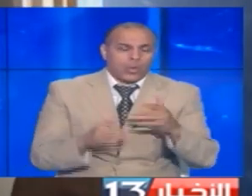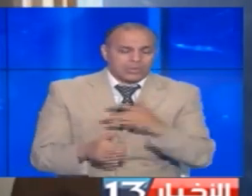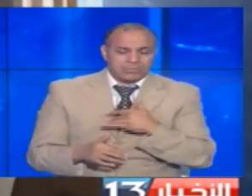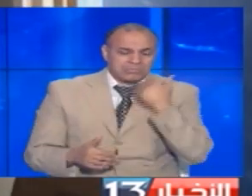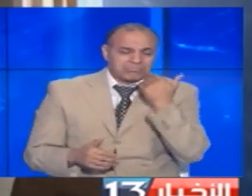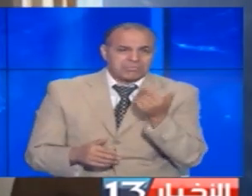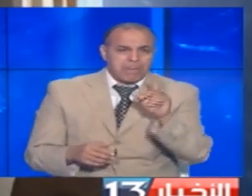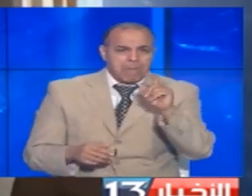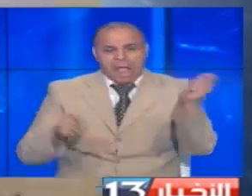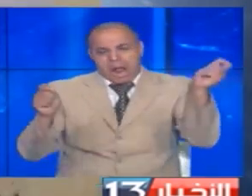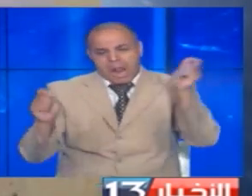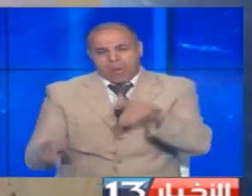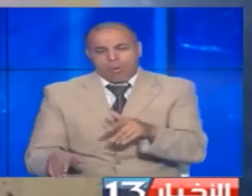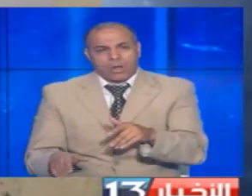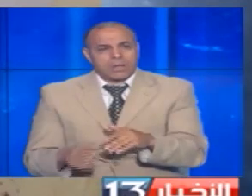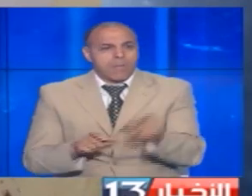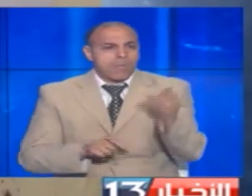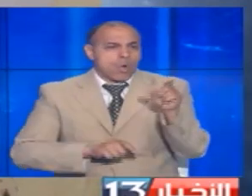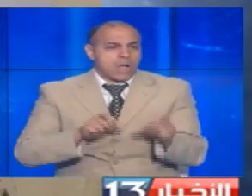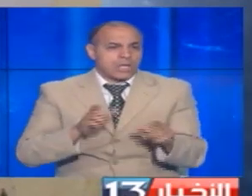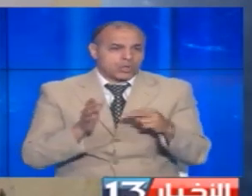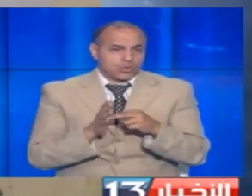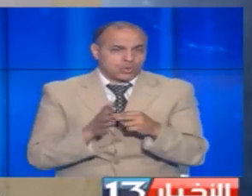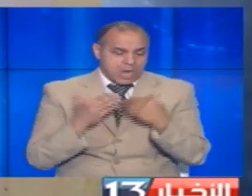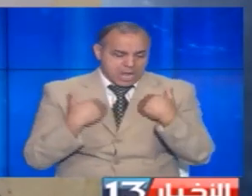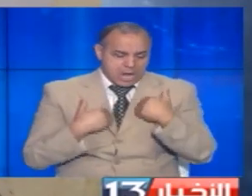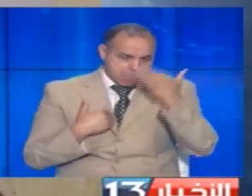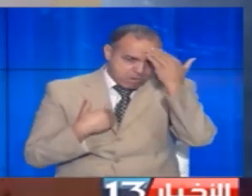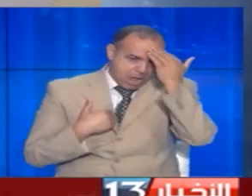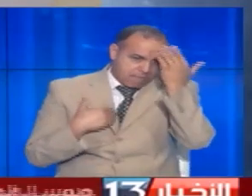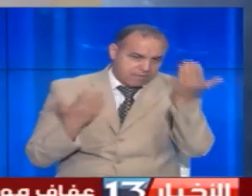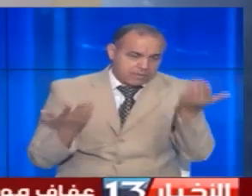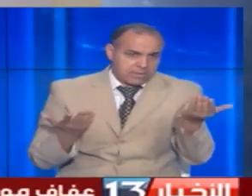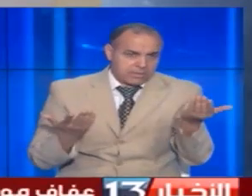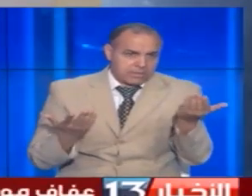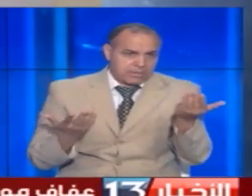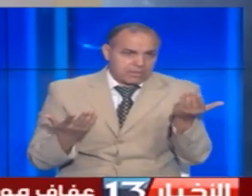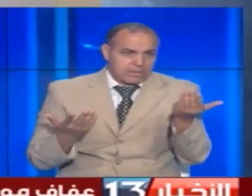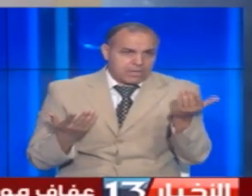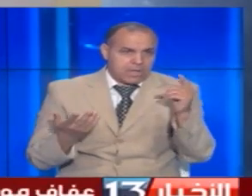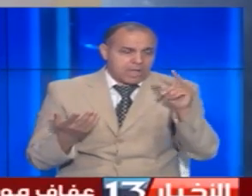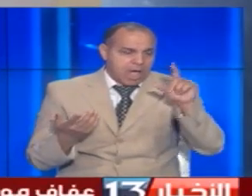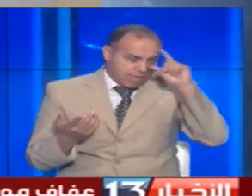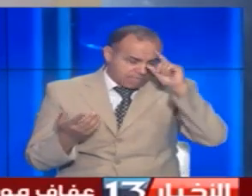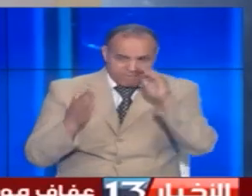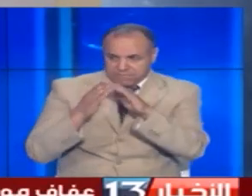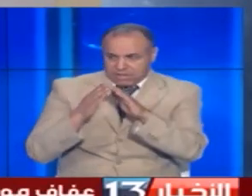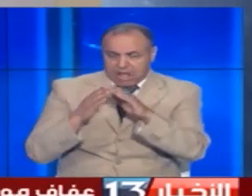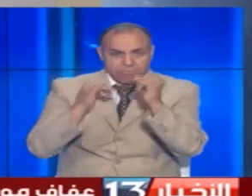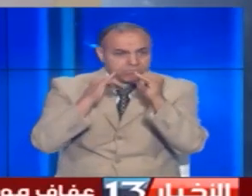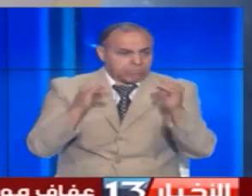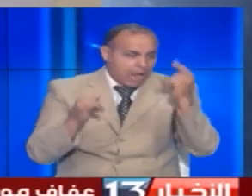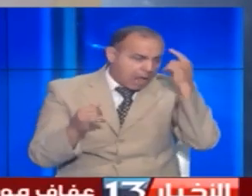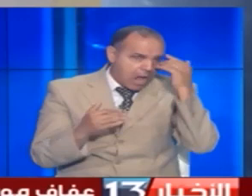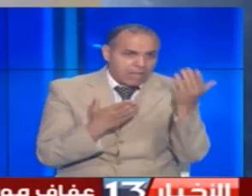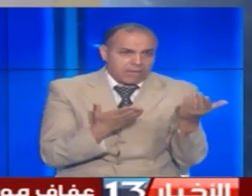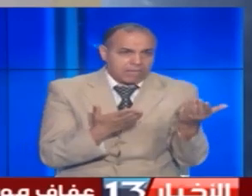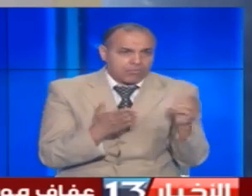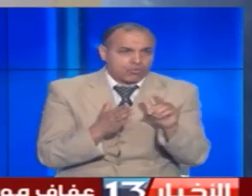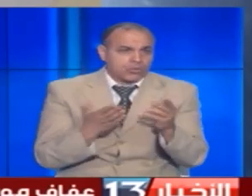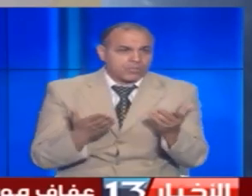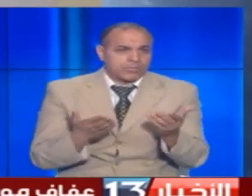واحضار المياه كمواطنين سوريين نحنا بنعرف عن الهدر موجود بالمنازل وبالخير كمان صارت موجوده